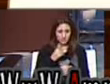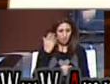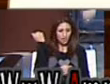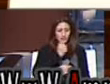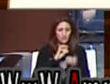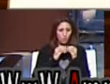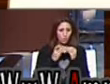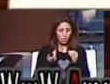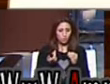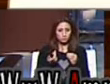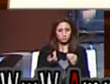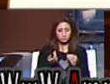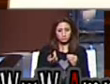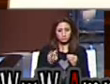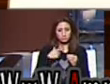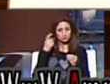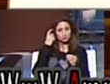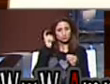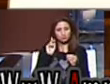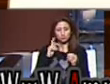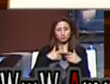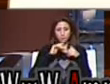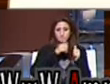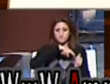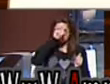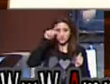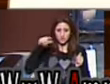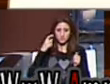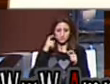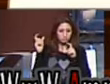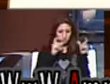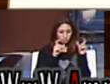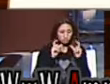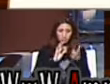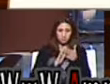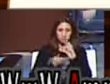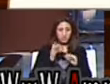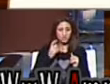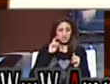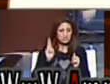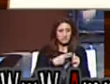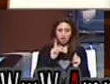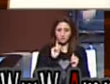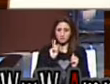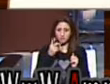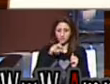يا فندم؟ لا لغايه دلوقتي ما يعني احنا انتقلنا للقصر وعيناه ما فيش اثار لسرقات او